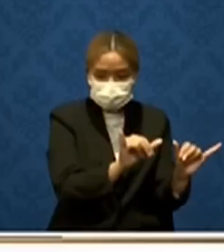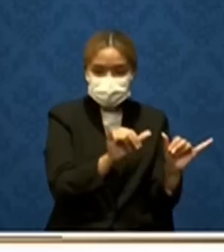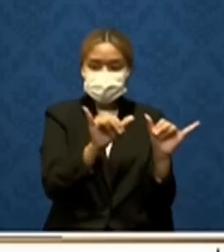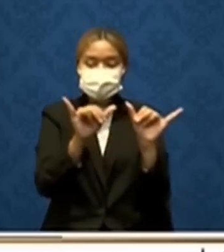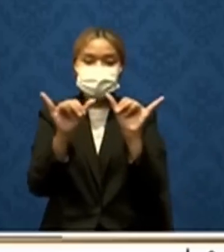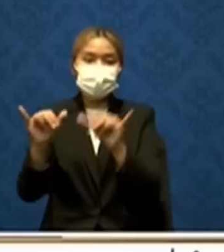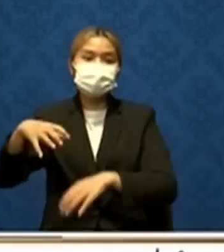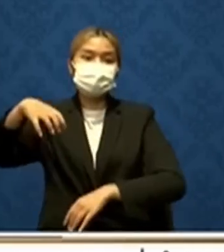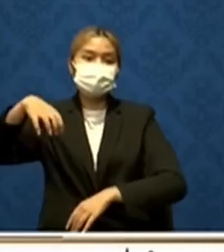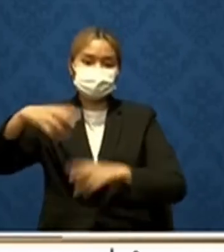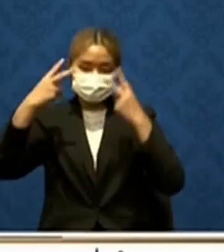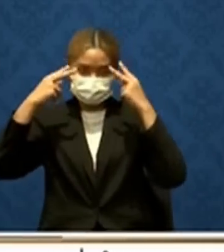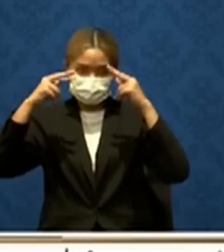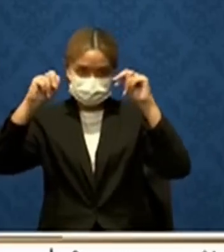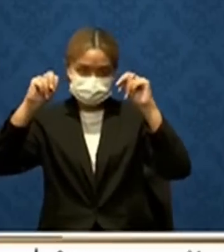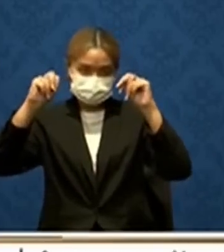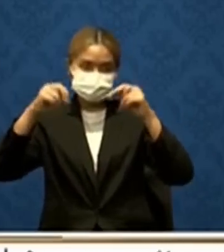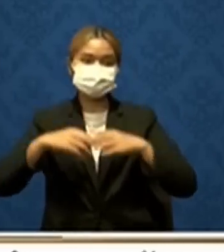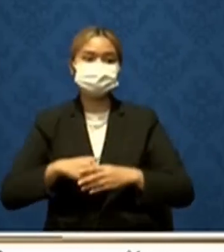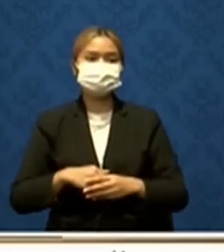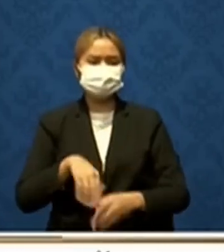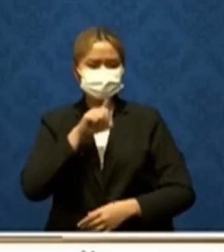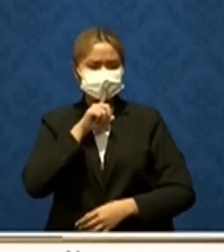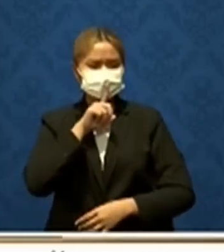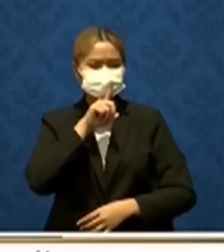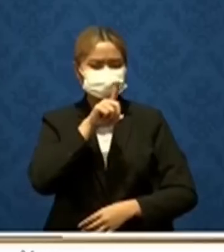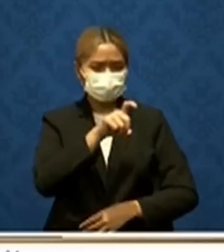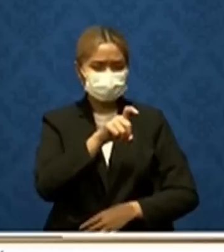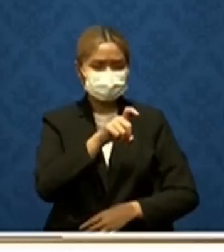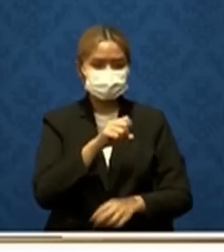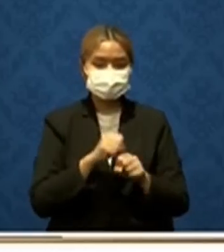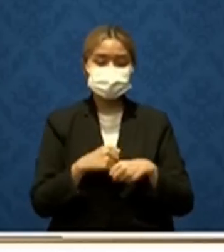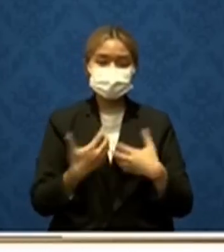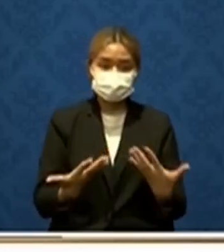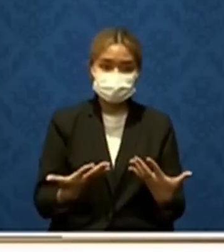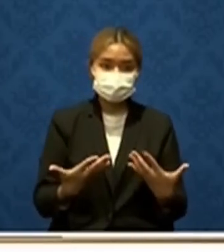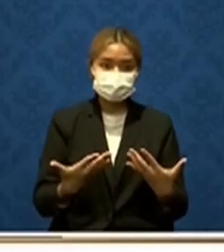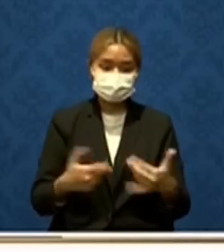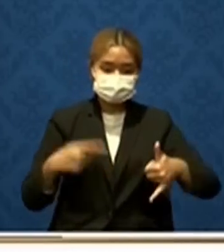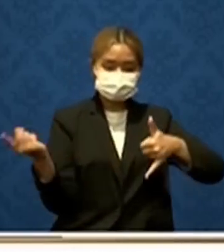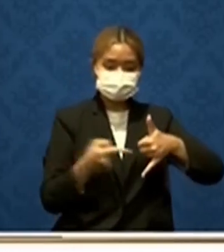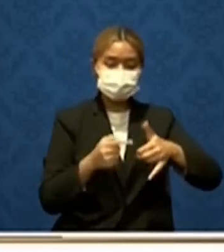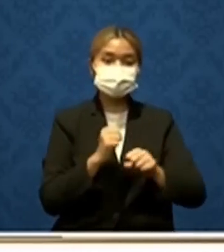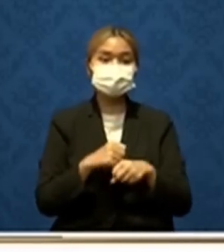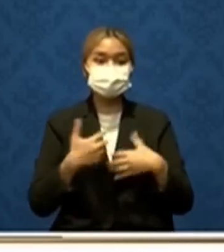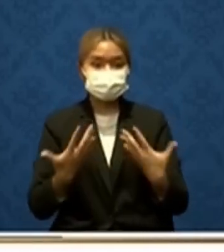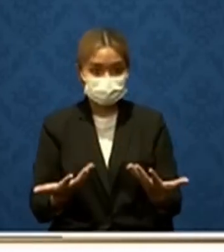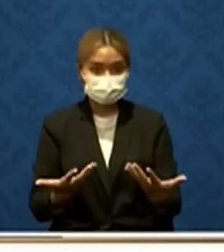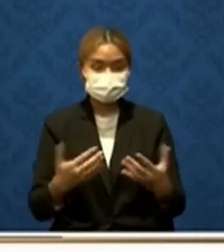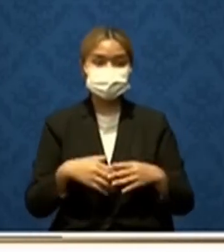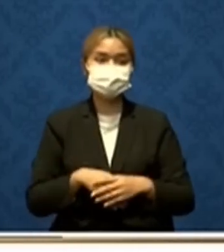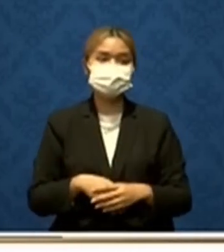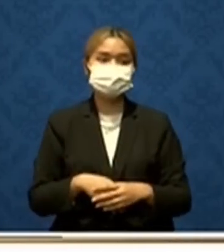นายกก็เลยมีคำถามว่าแล้วจะลงโทษเจ้าหน้าที่ที่ประจำอยู่สำนัก